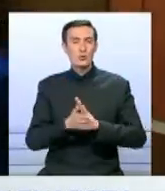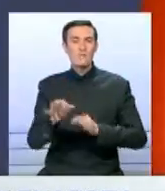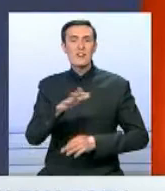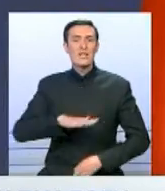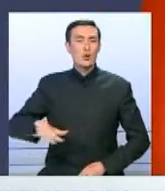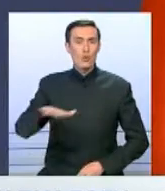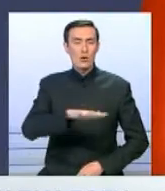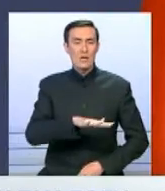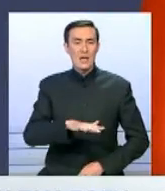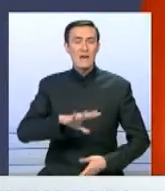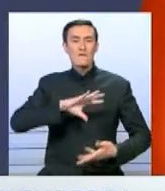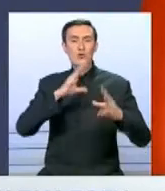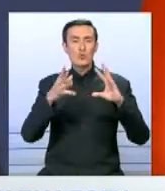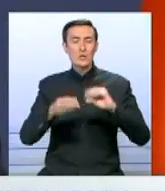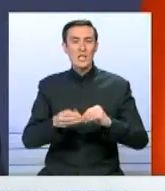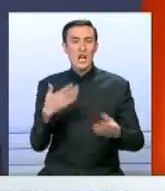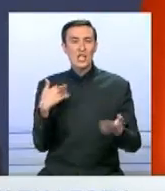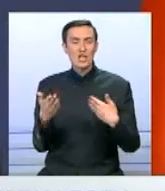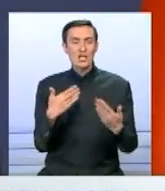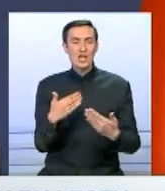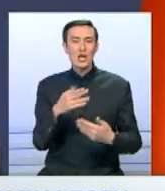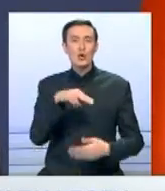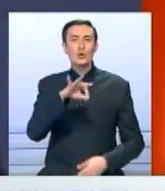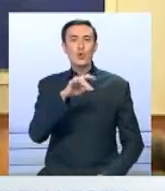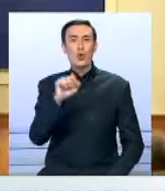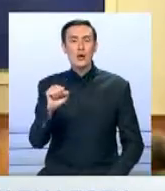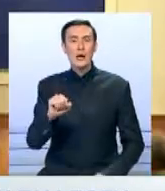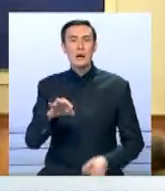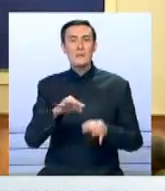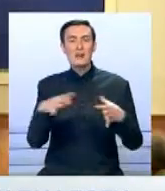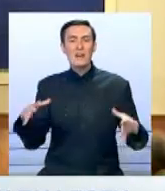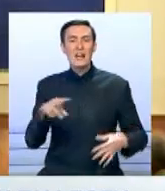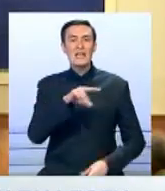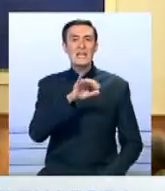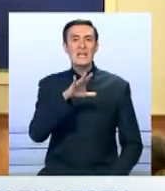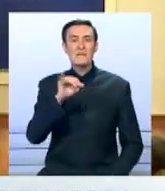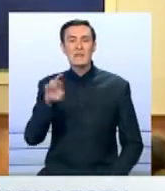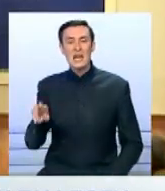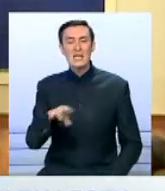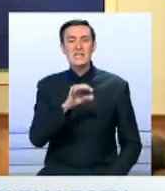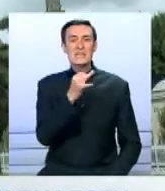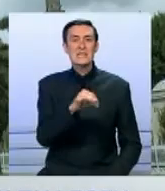регионе. Впоследствии отношения с официальной Дохой также прервали Ливия и Йемен.